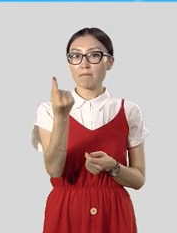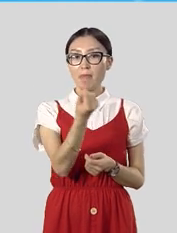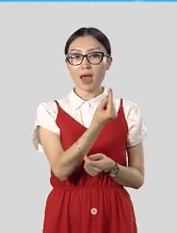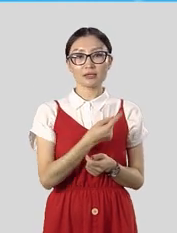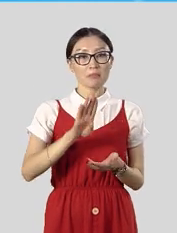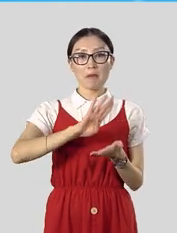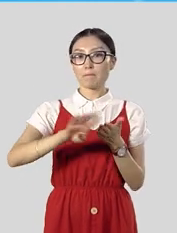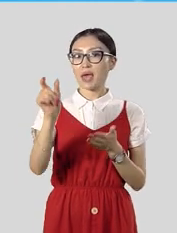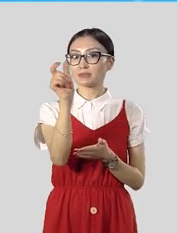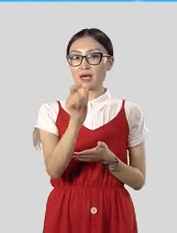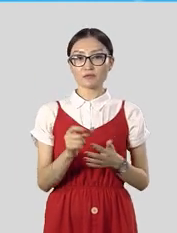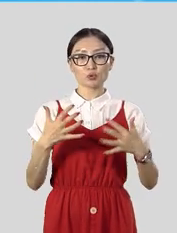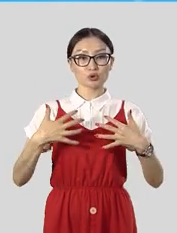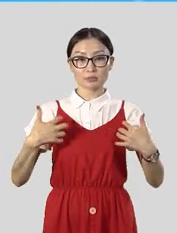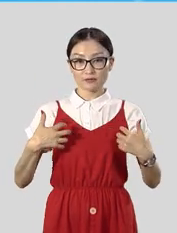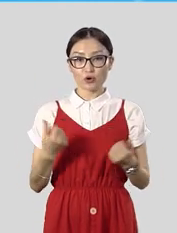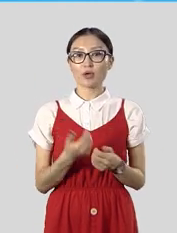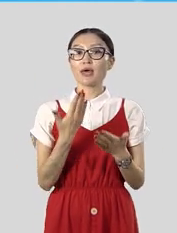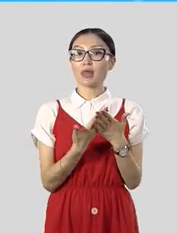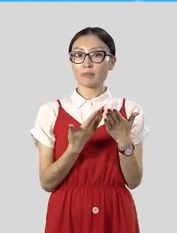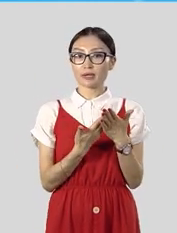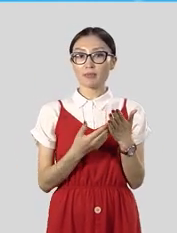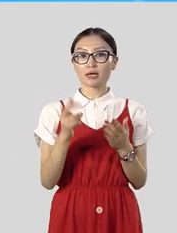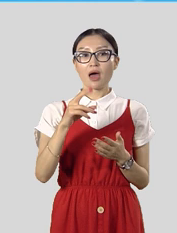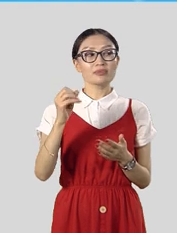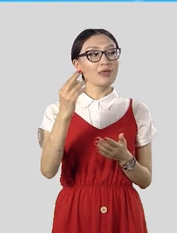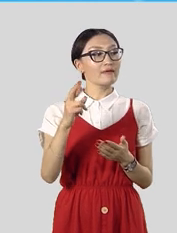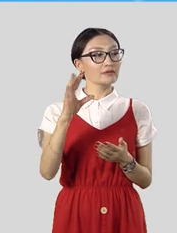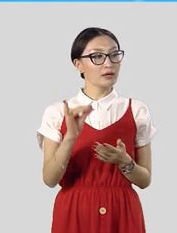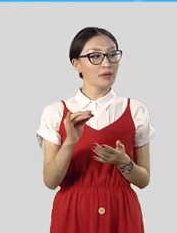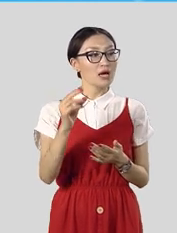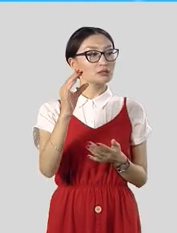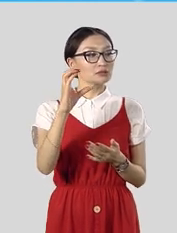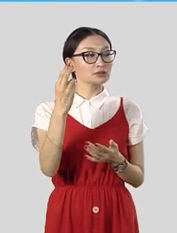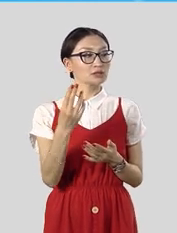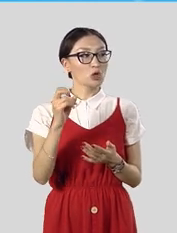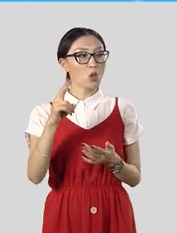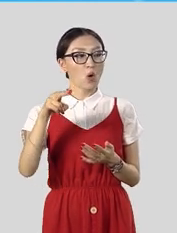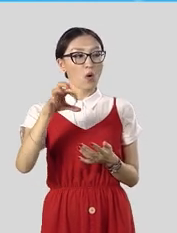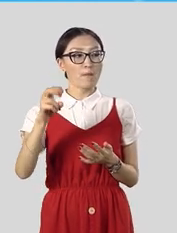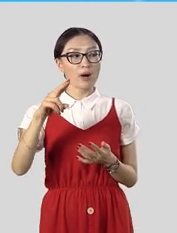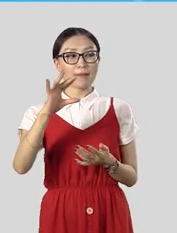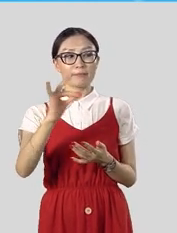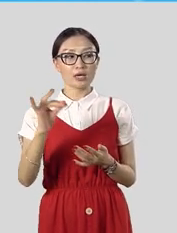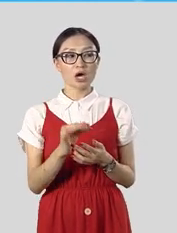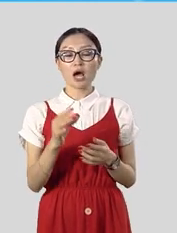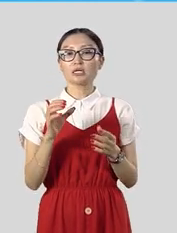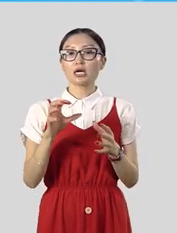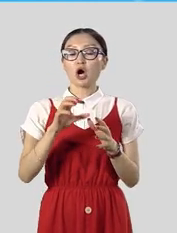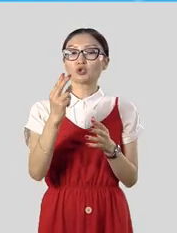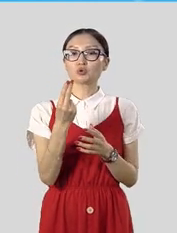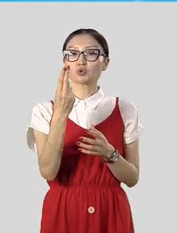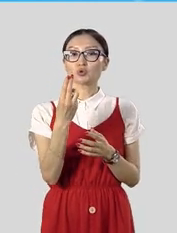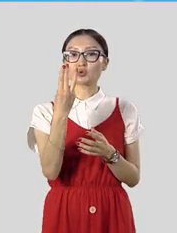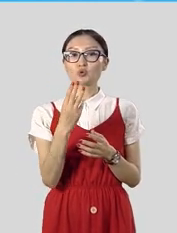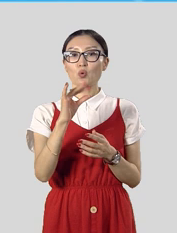мелкими беспозвоночными животными, например, дафниями, циклопами. Захваченная щупальцами